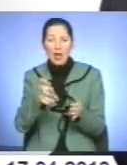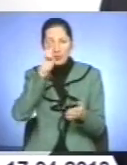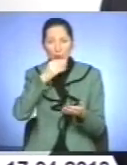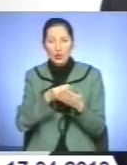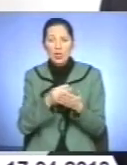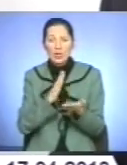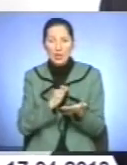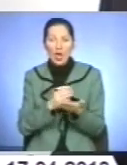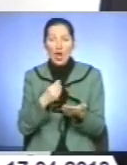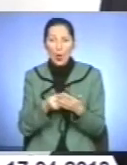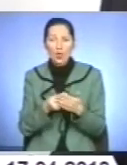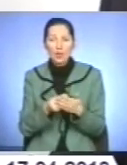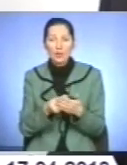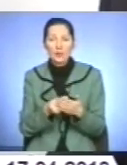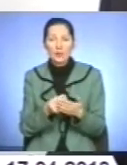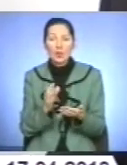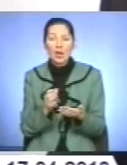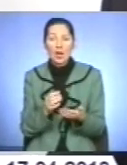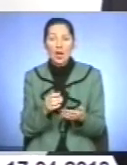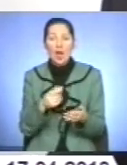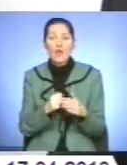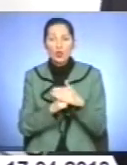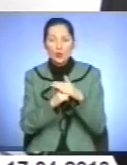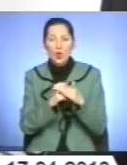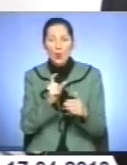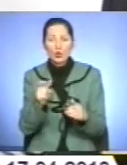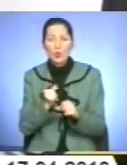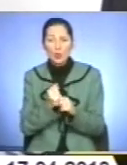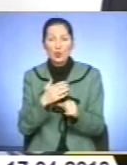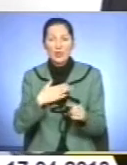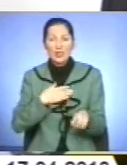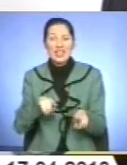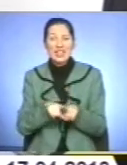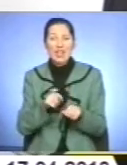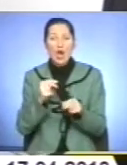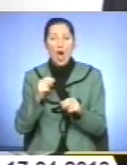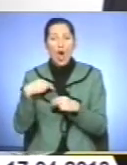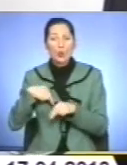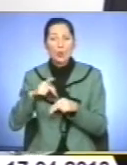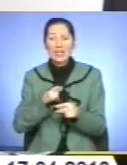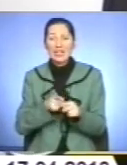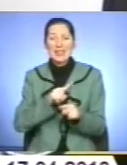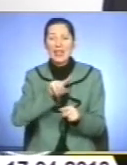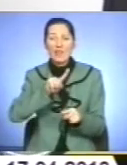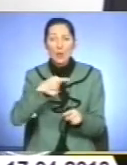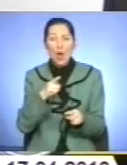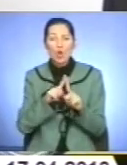В основному працюють люди у нас на таких роботах, які не вимагають